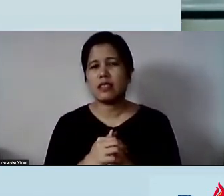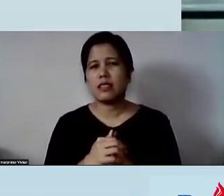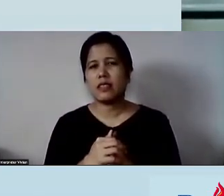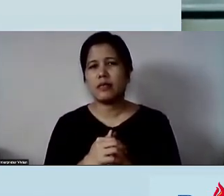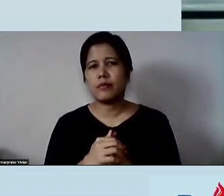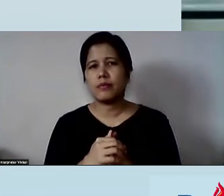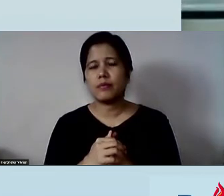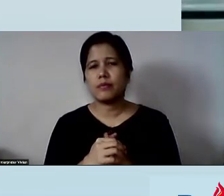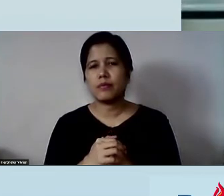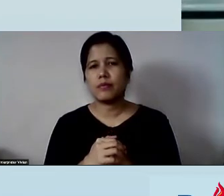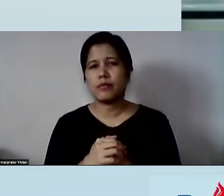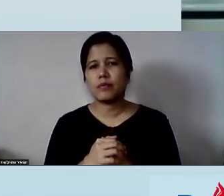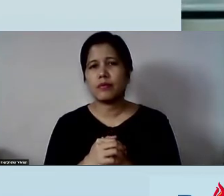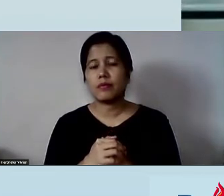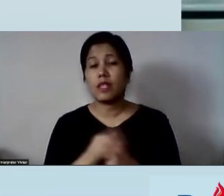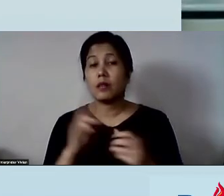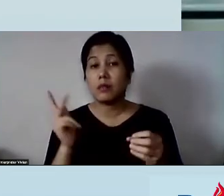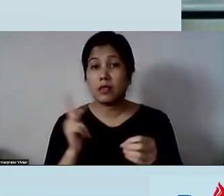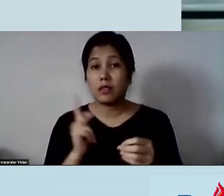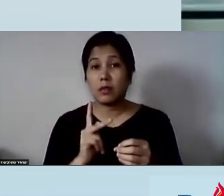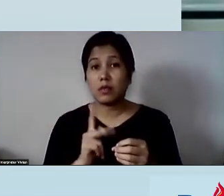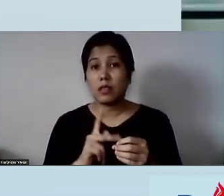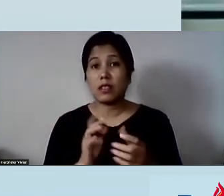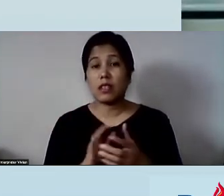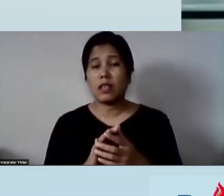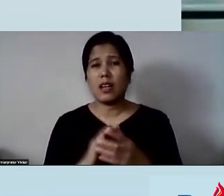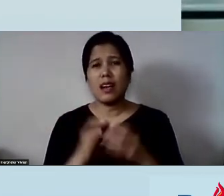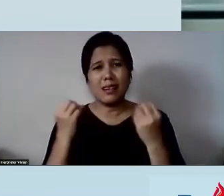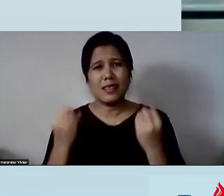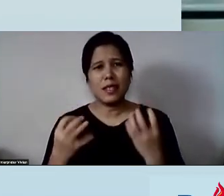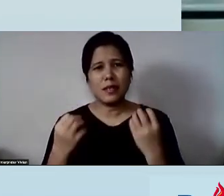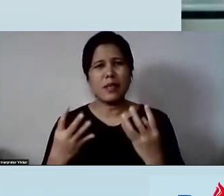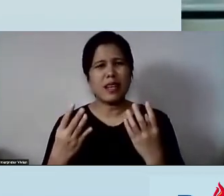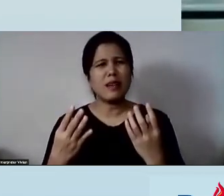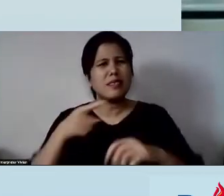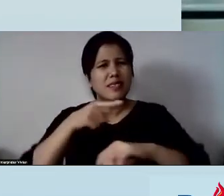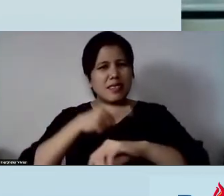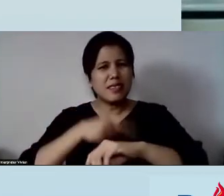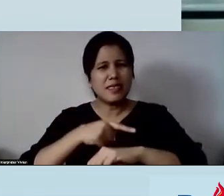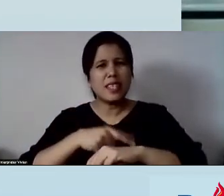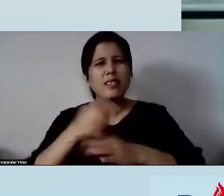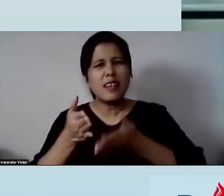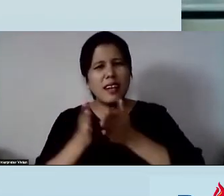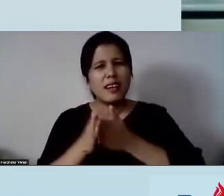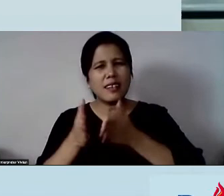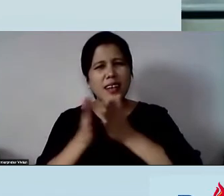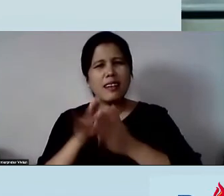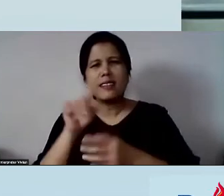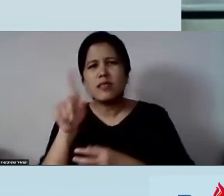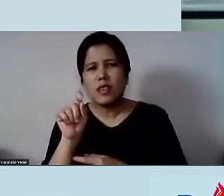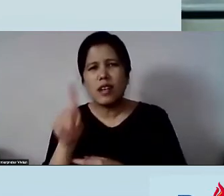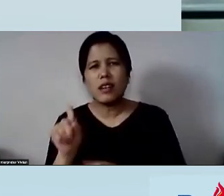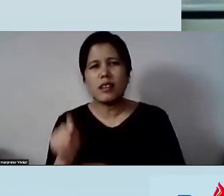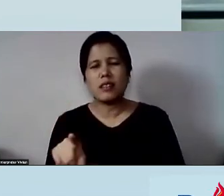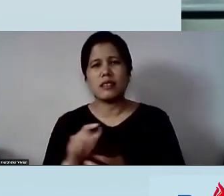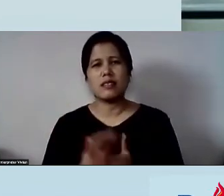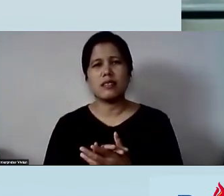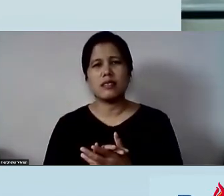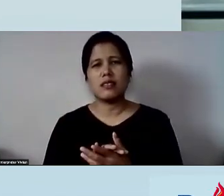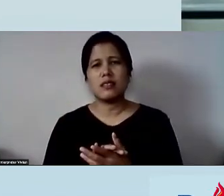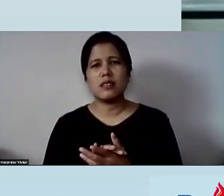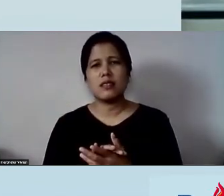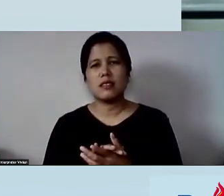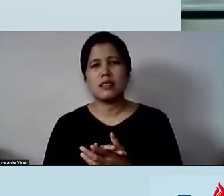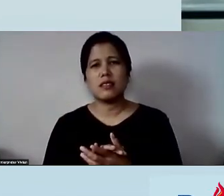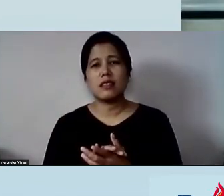ating participant na nagtatanong niya. In fact, marami nang beses yan eh. And we are requesting talaga that